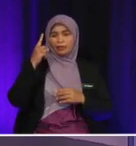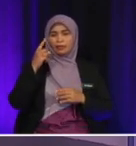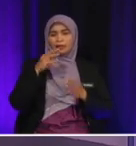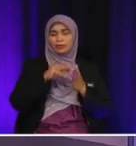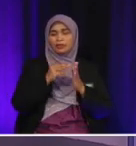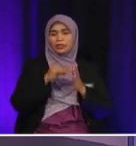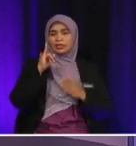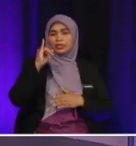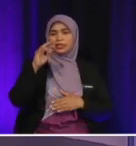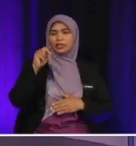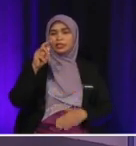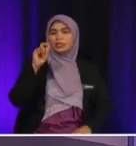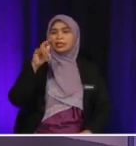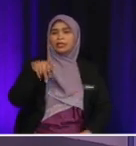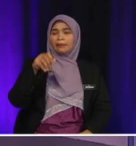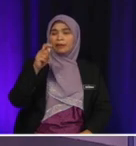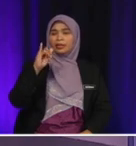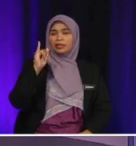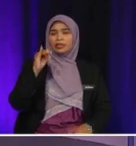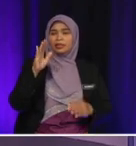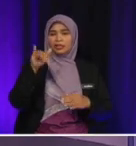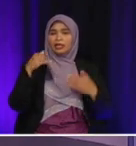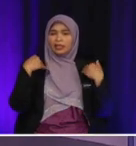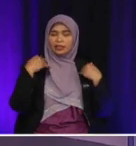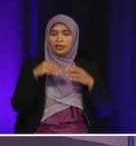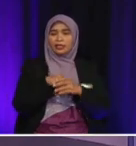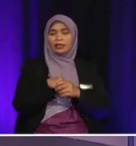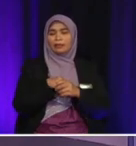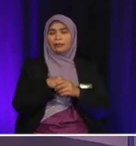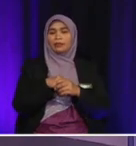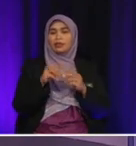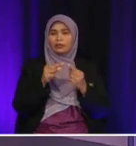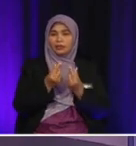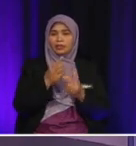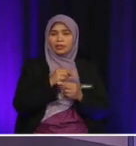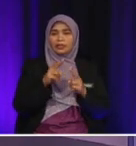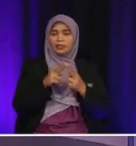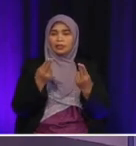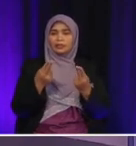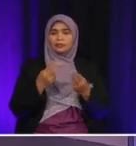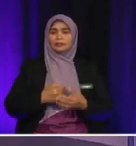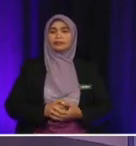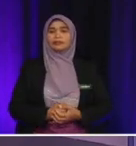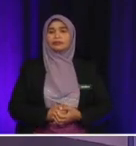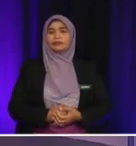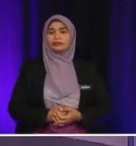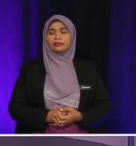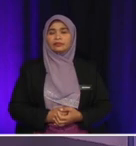oke intipati yang terdapat dalam al-quran dan juga hadis Jom kita lihat